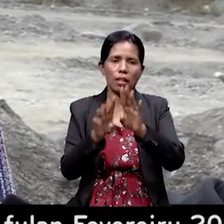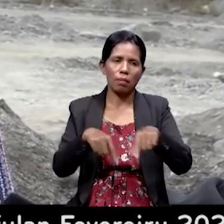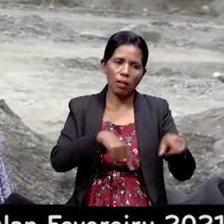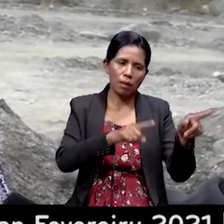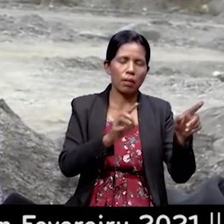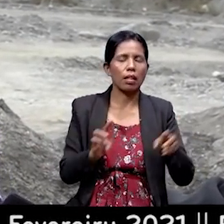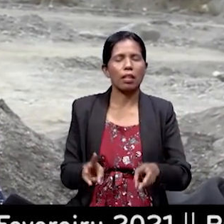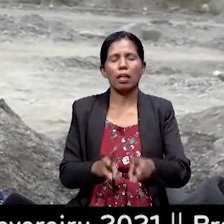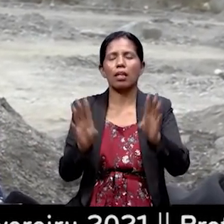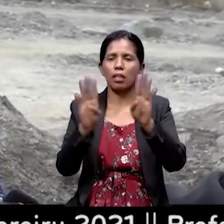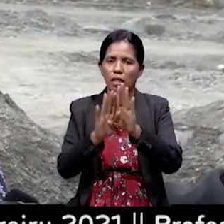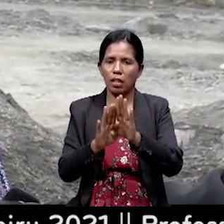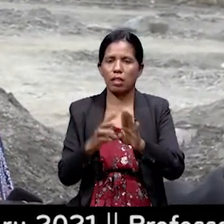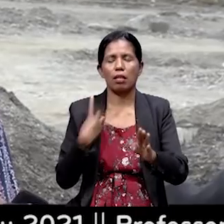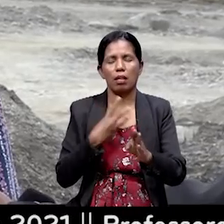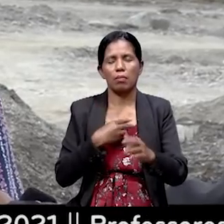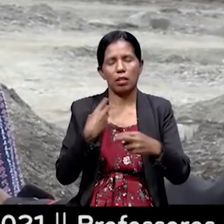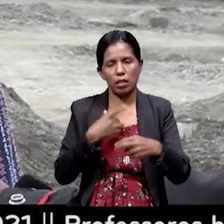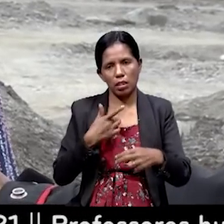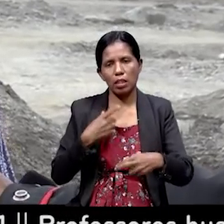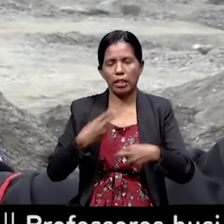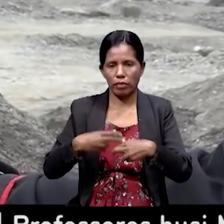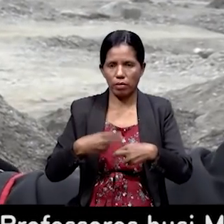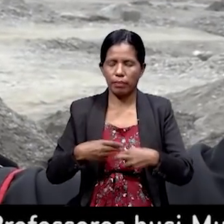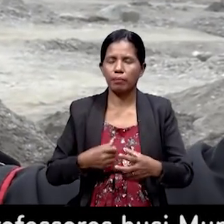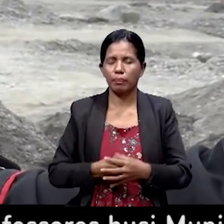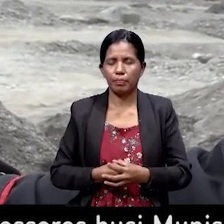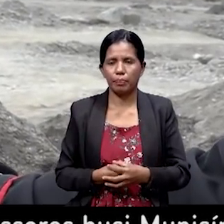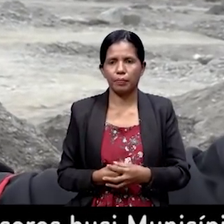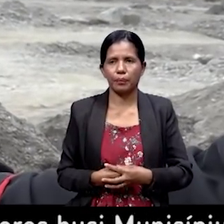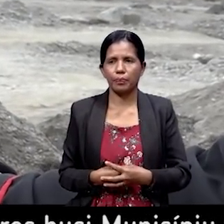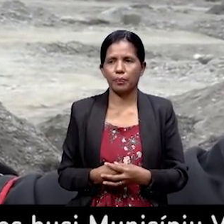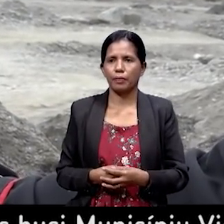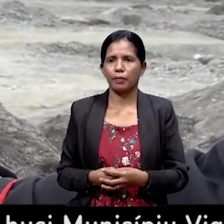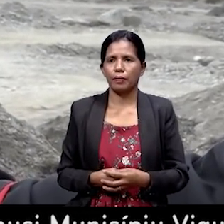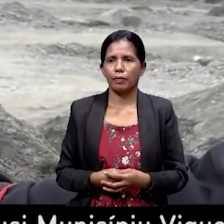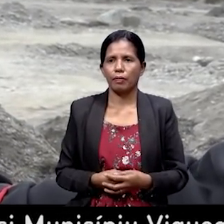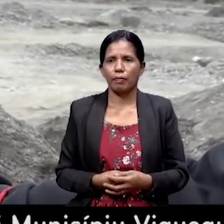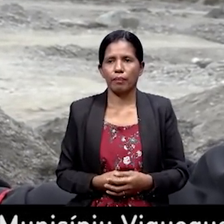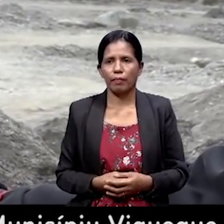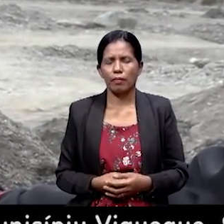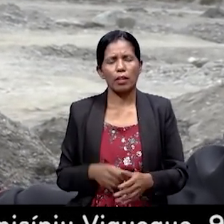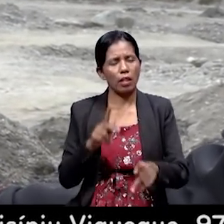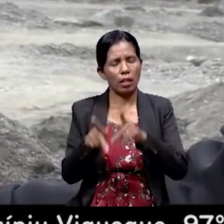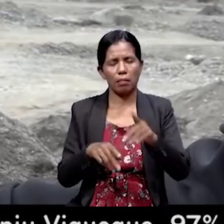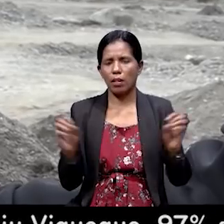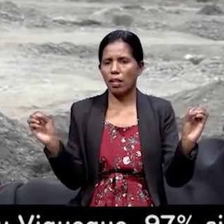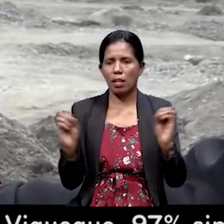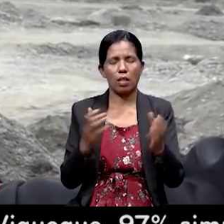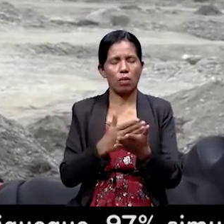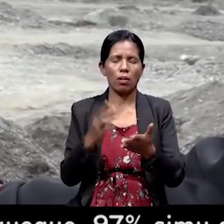Ame Boris ba patala. Si. Emalamai. Emalamai ne